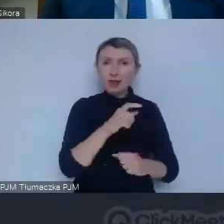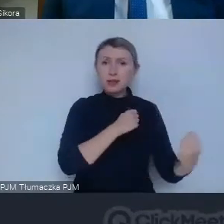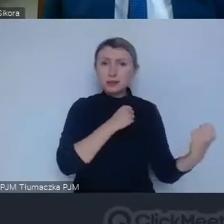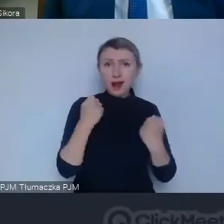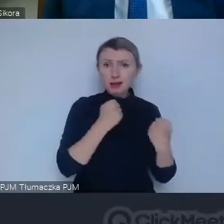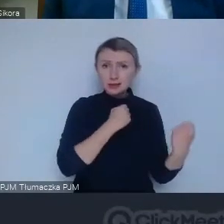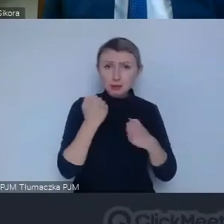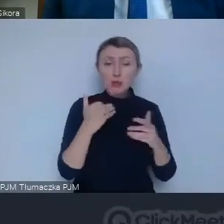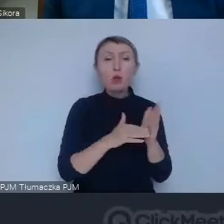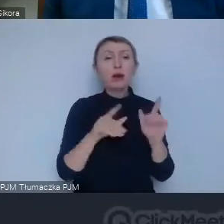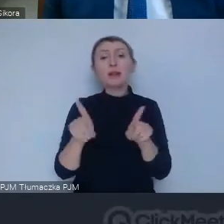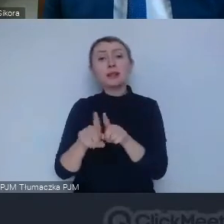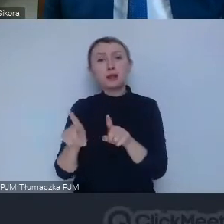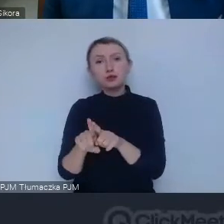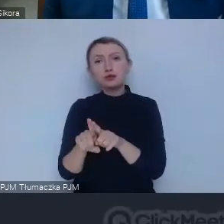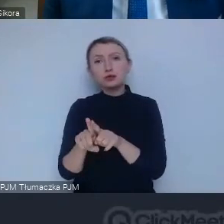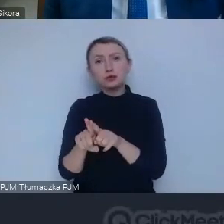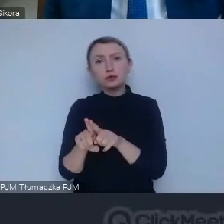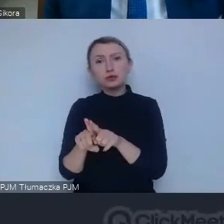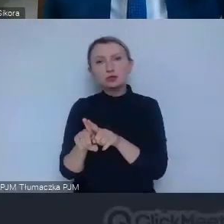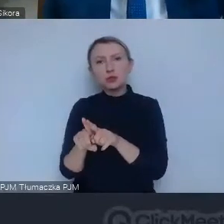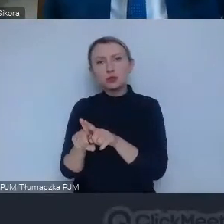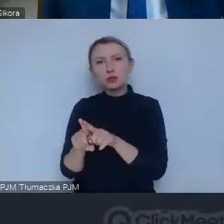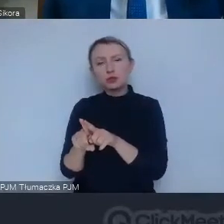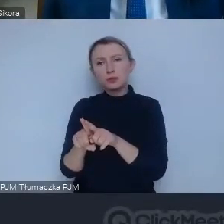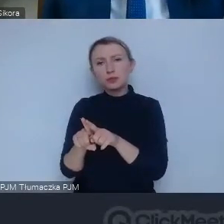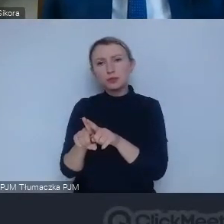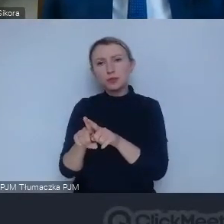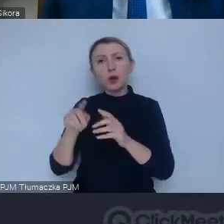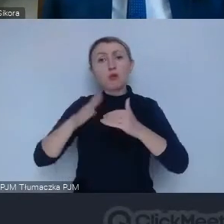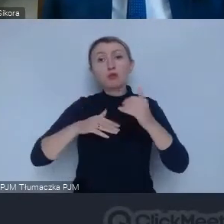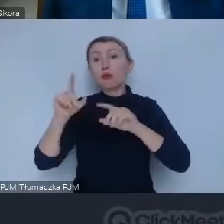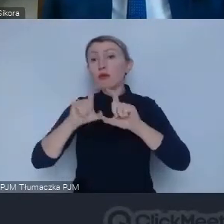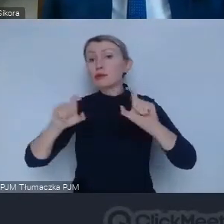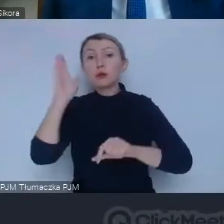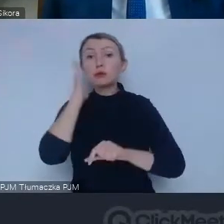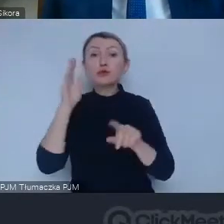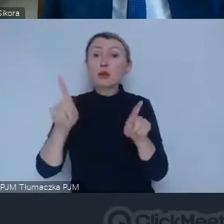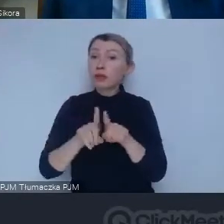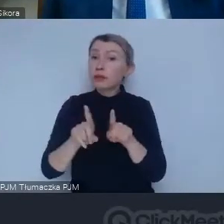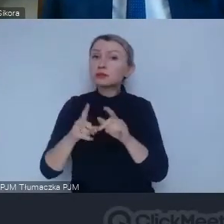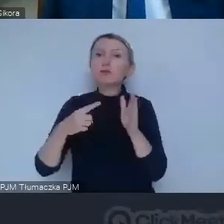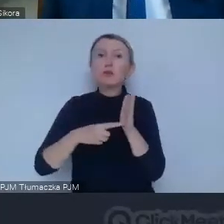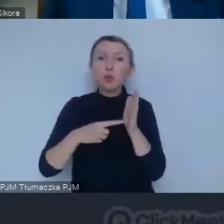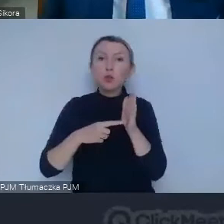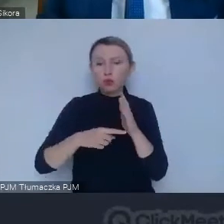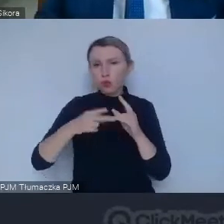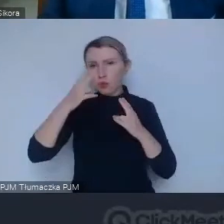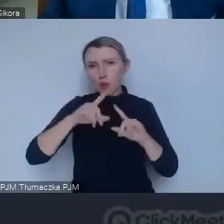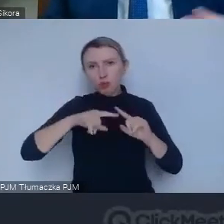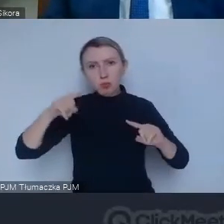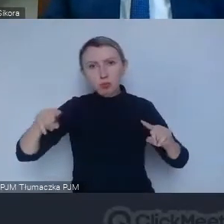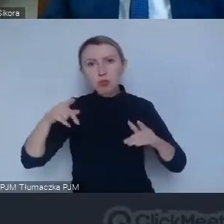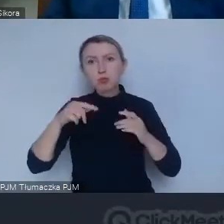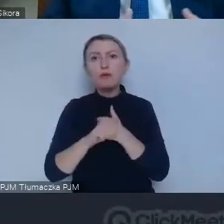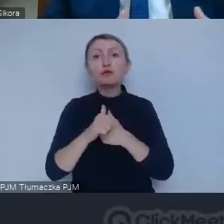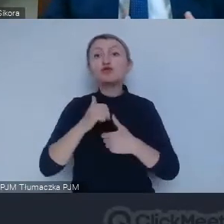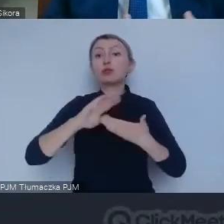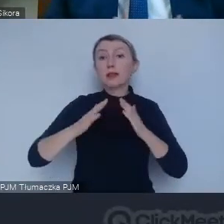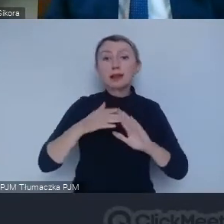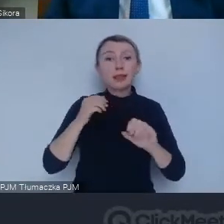transportowych, jak również jeśli chodzi o budownictwo mieszkaniowe. Bo właśnie ta koniunktura powoduje, że ten rynek